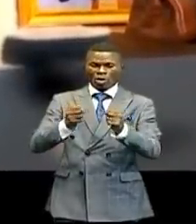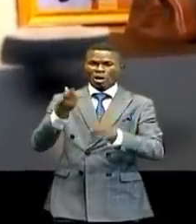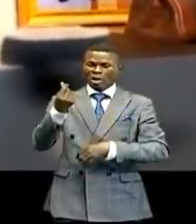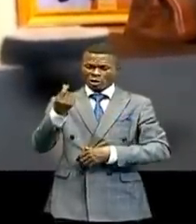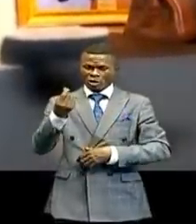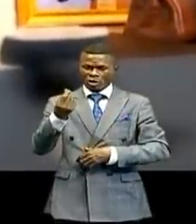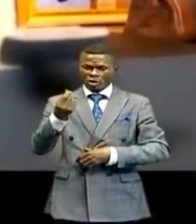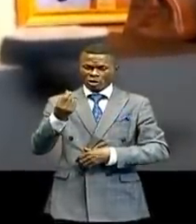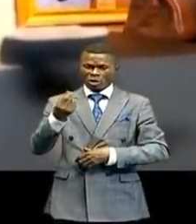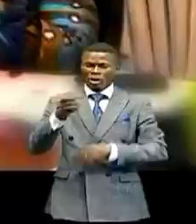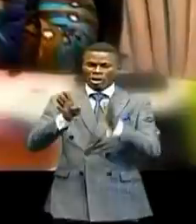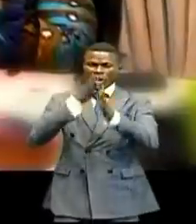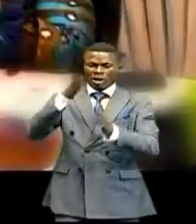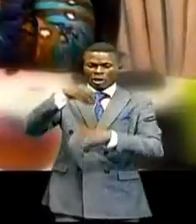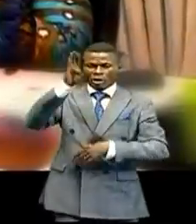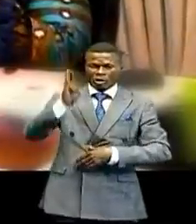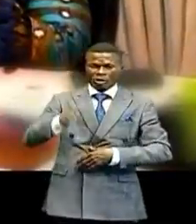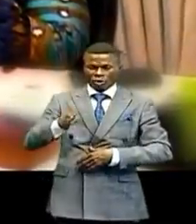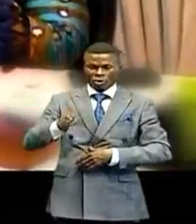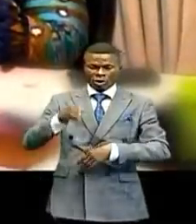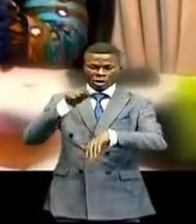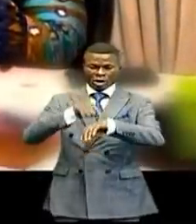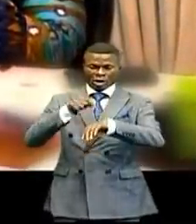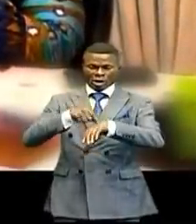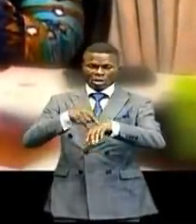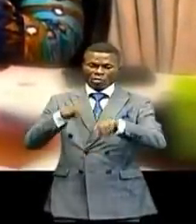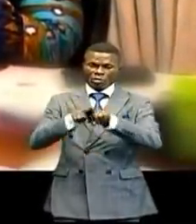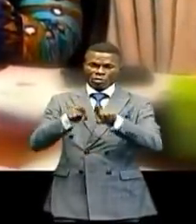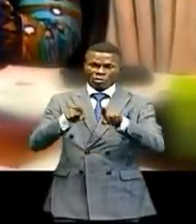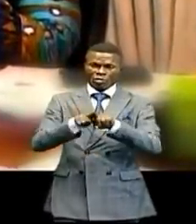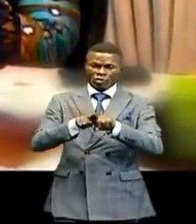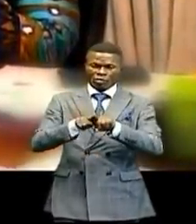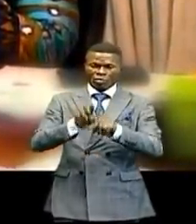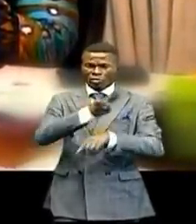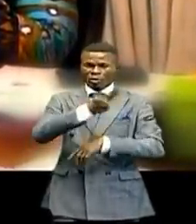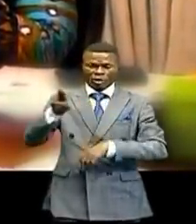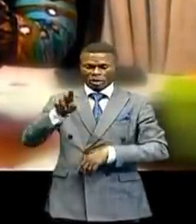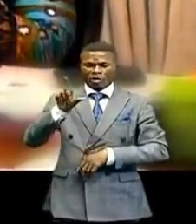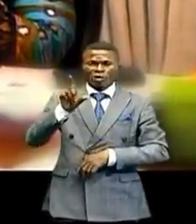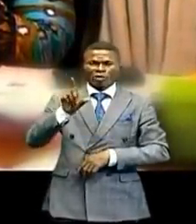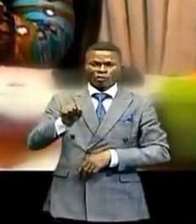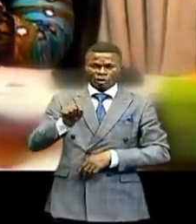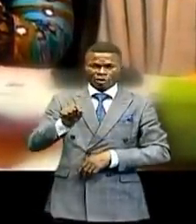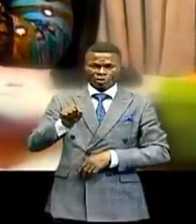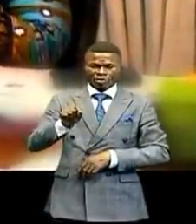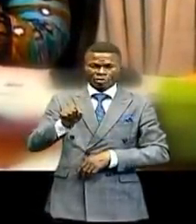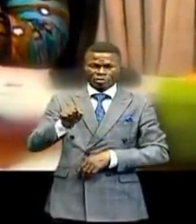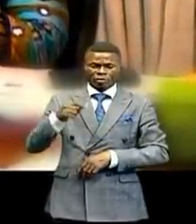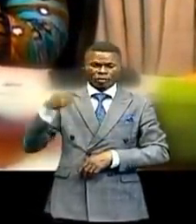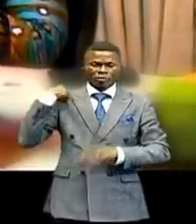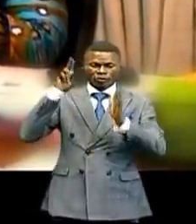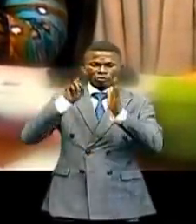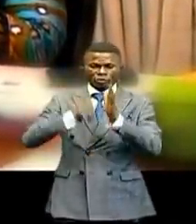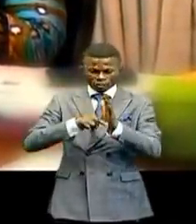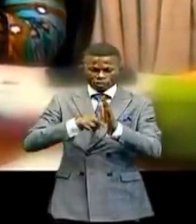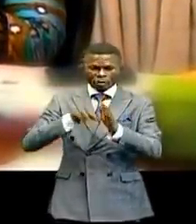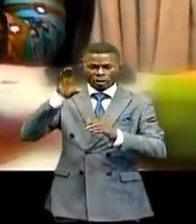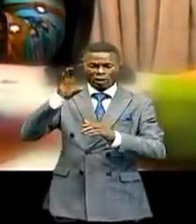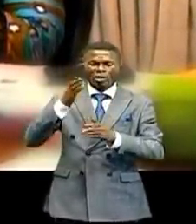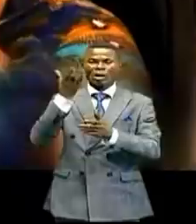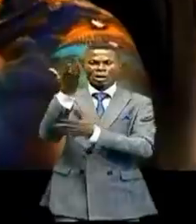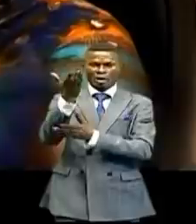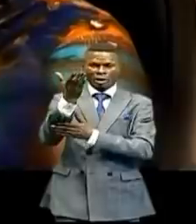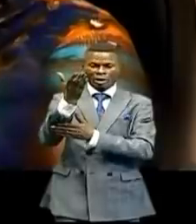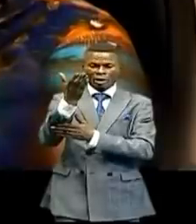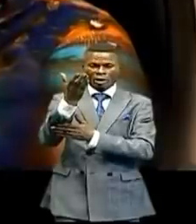monnaie de plus de 14% à la période correspondante en 2020. La gouverneure a recommandé